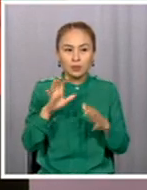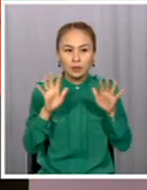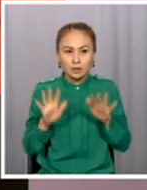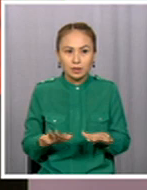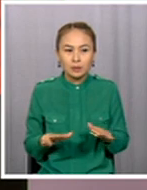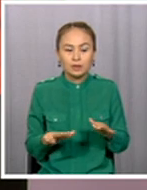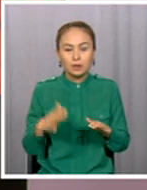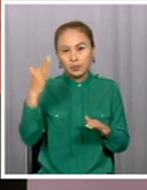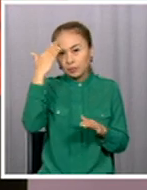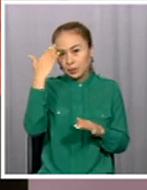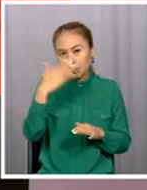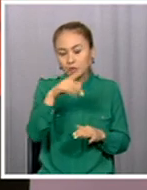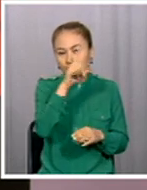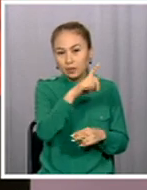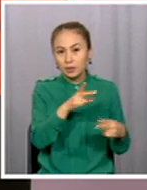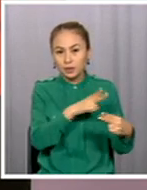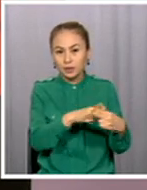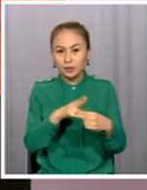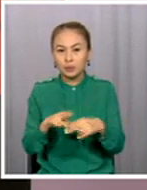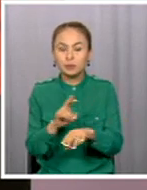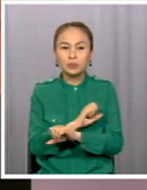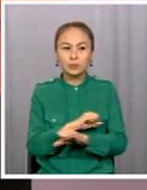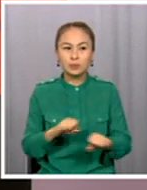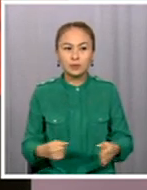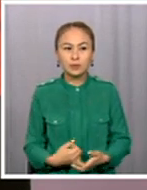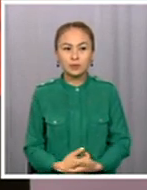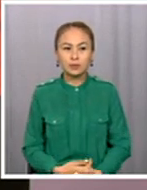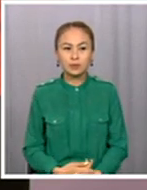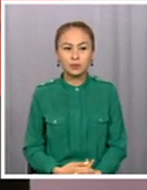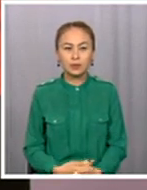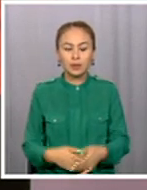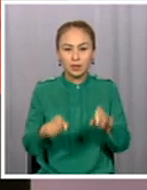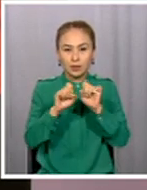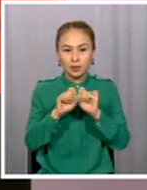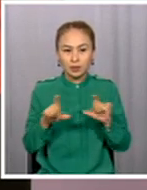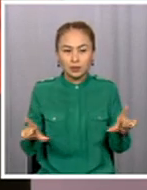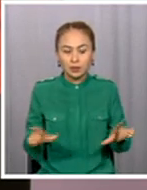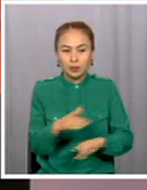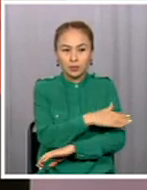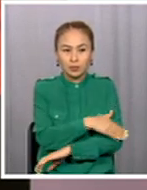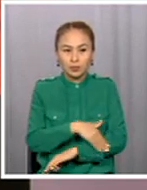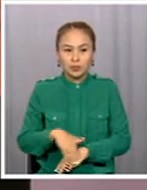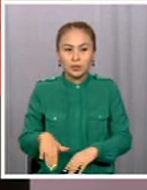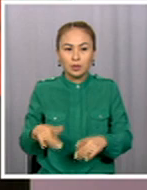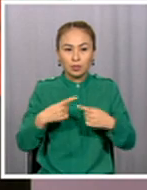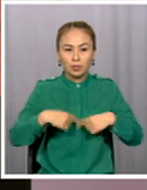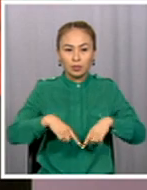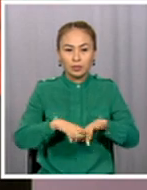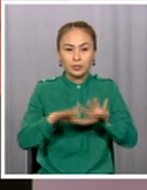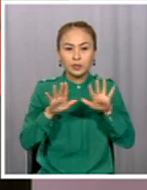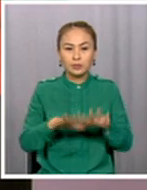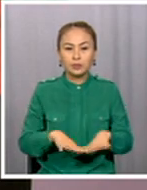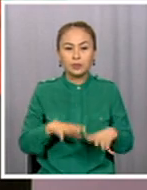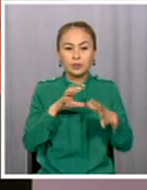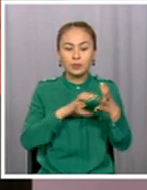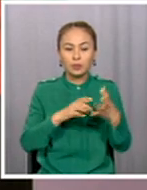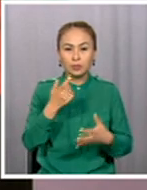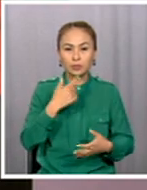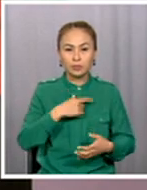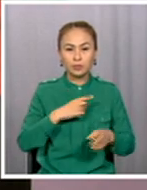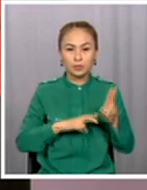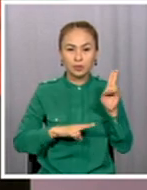бөгде адамдарға кедергі келтіруге болмайды. Мектепте, көшеде, қоғамдық орындарда өзіңді ұстай